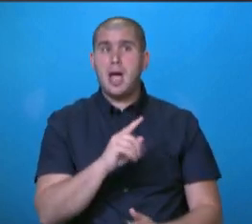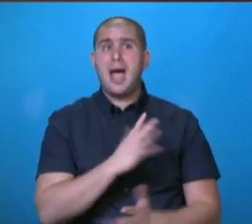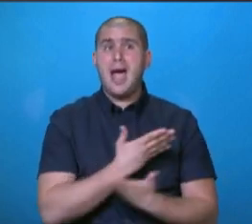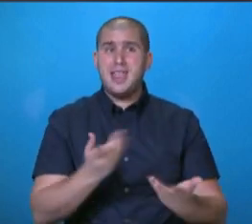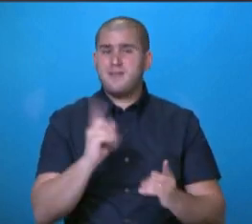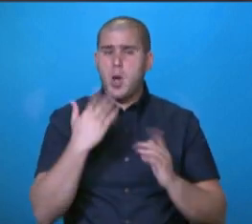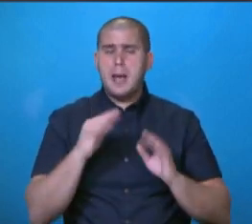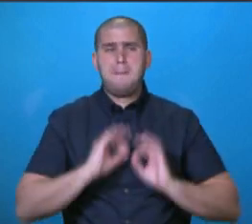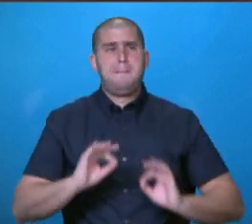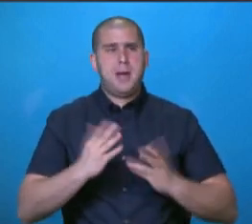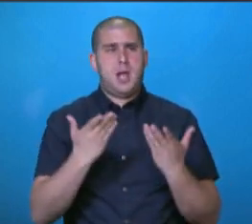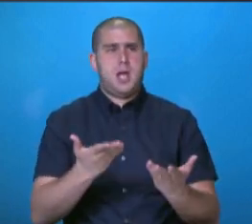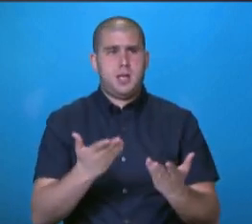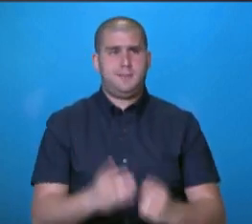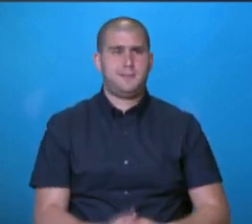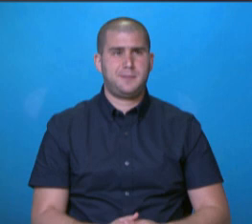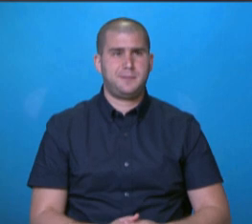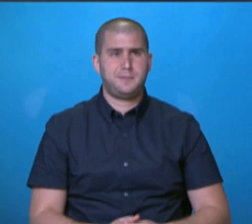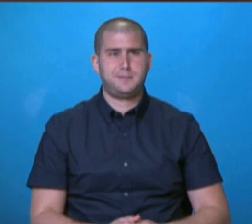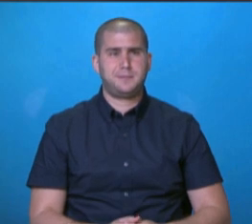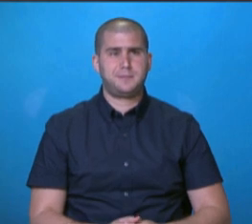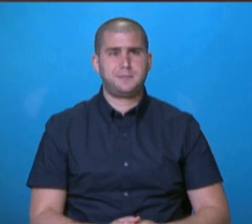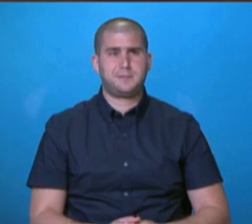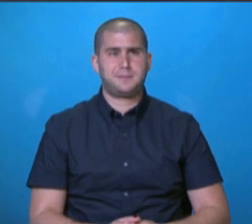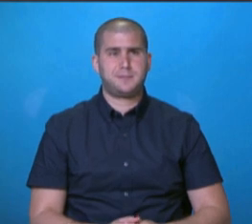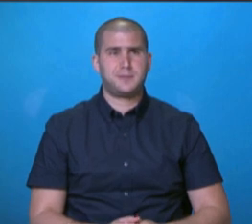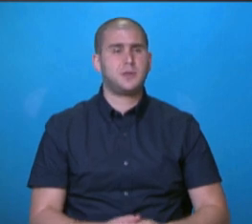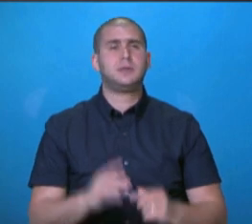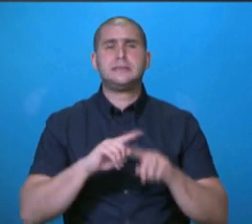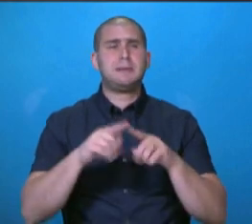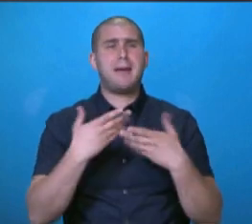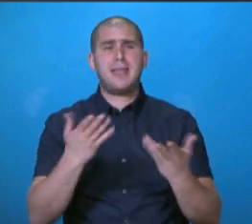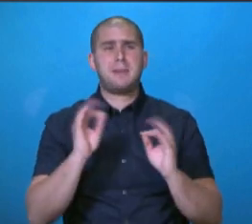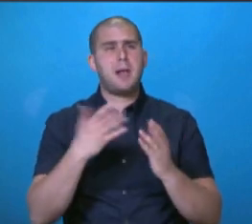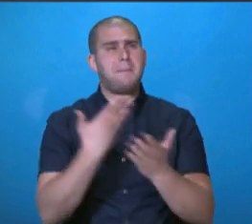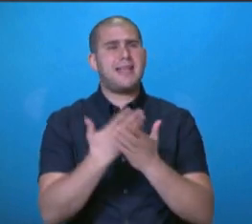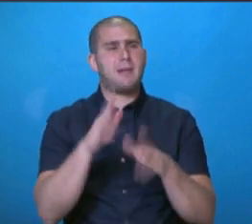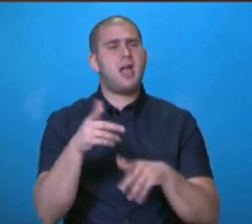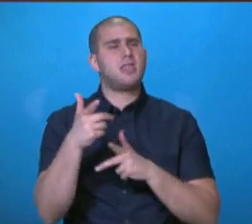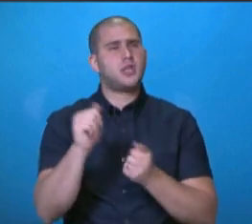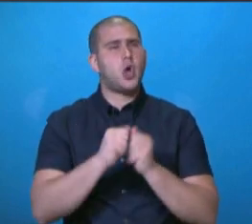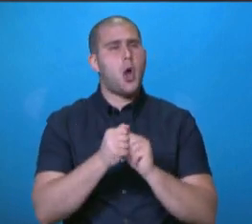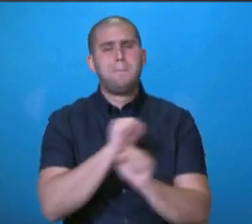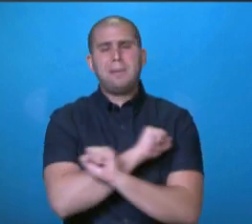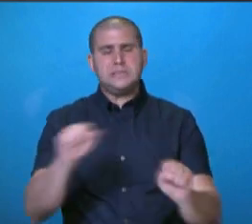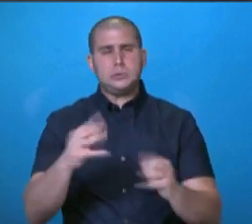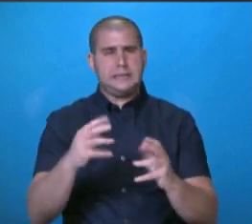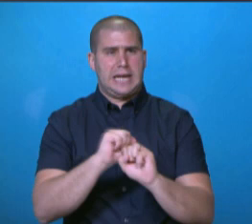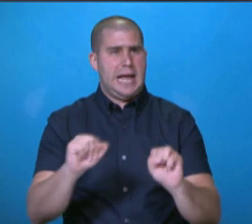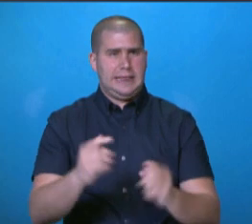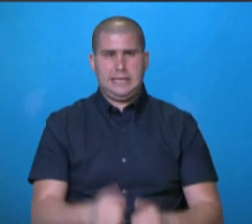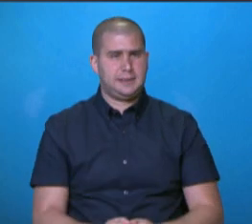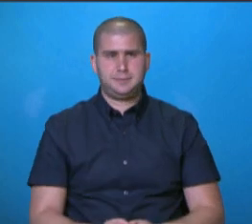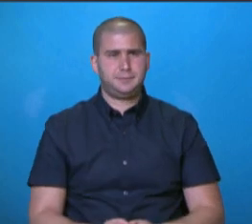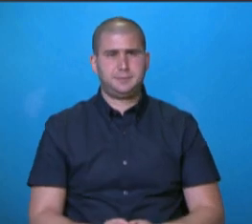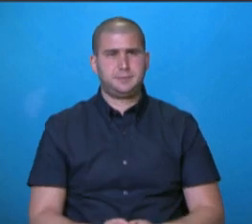то ни одного из перечисленных мной поражающих факторов ядерного взрыва и ядерного оружия здесь не было